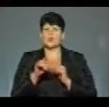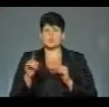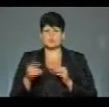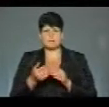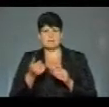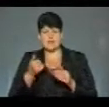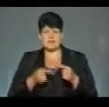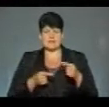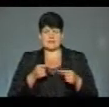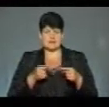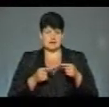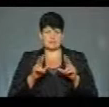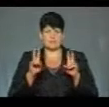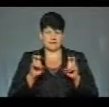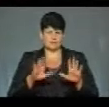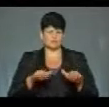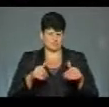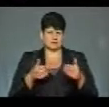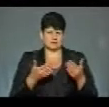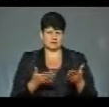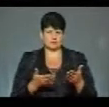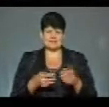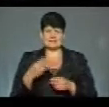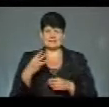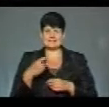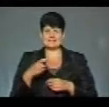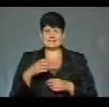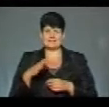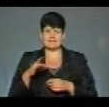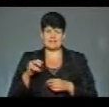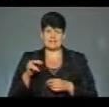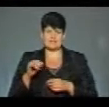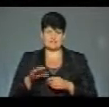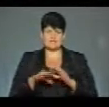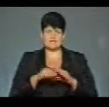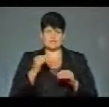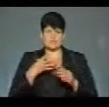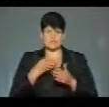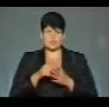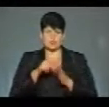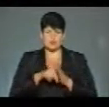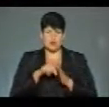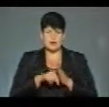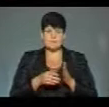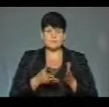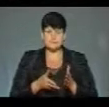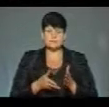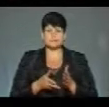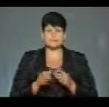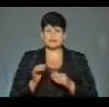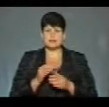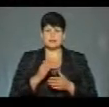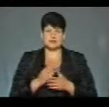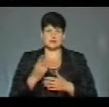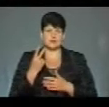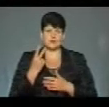дебатами, тобто тема дається заздалегідь, а за 30 хвилин до дебатів вони витягують свою роль, дебатанти. І є